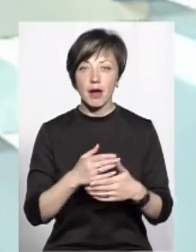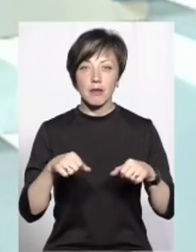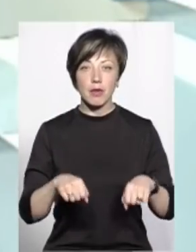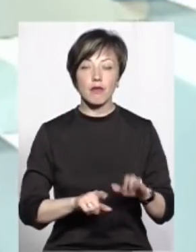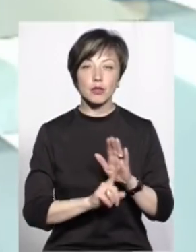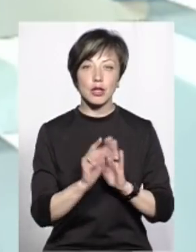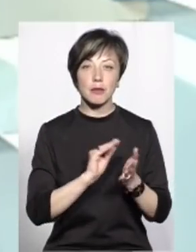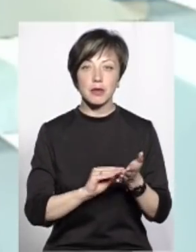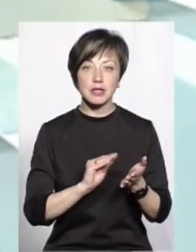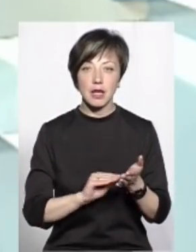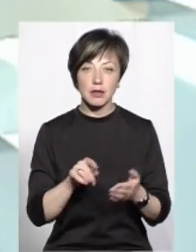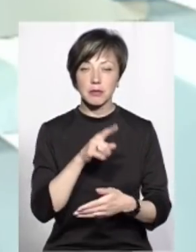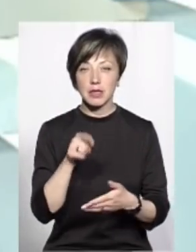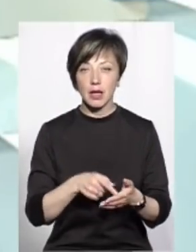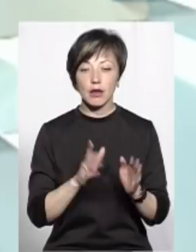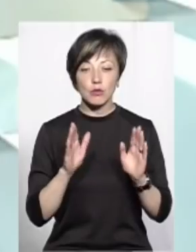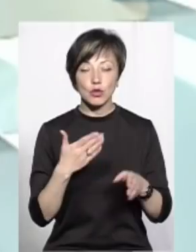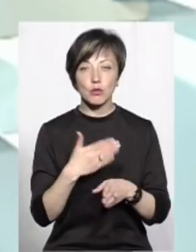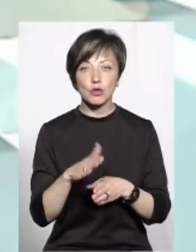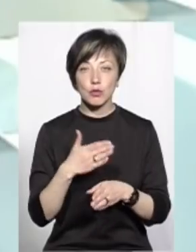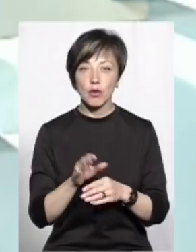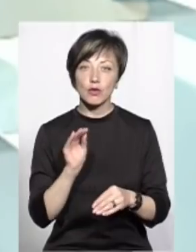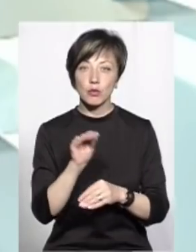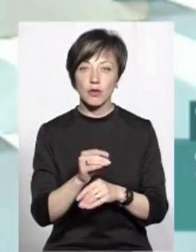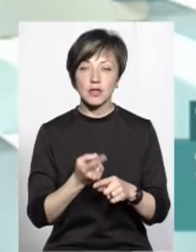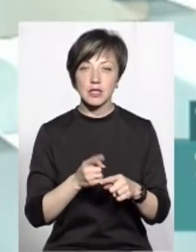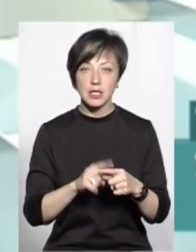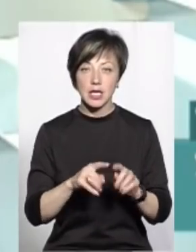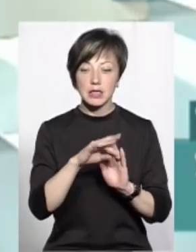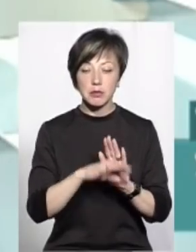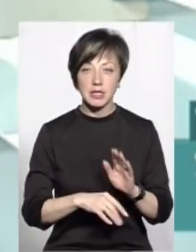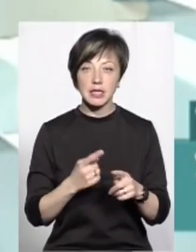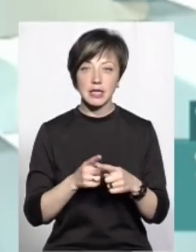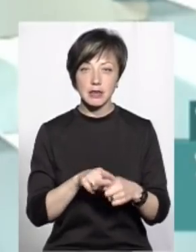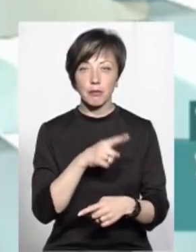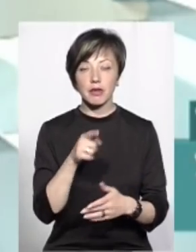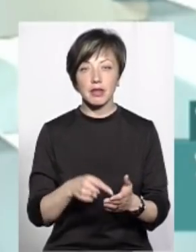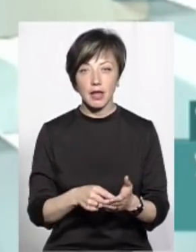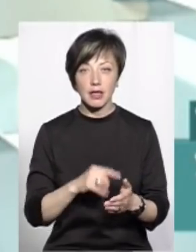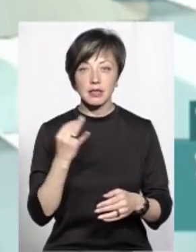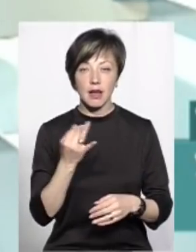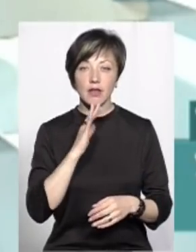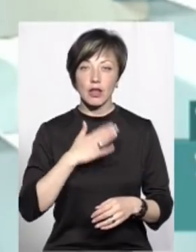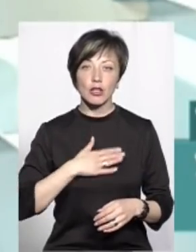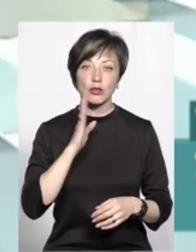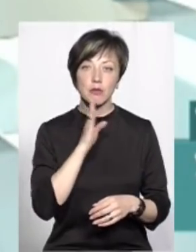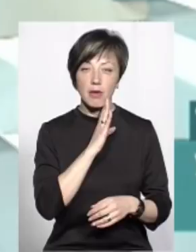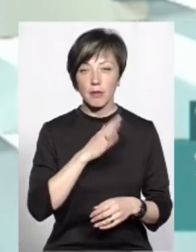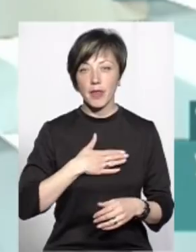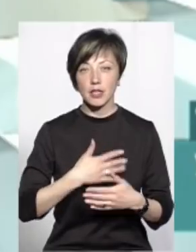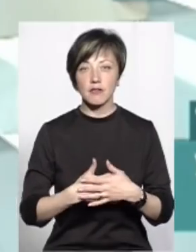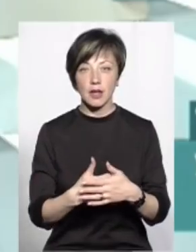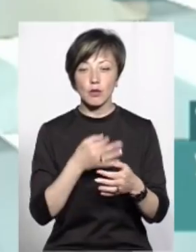писати якісь питання. Тобто ми будемо поступово доповнювати цей список на ті питання, які цікавлять наших мам, наших вагітних